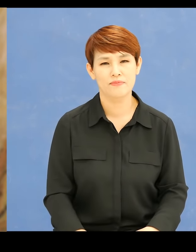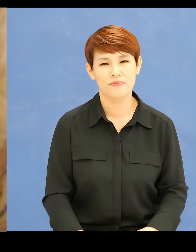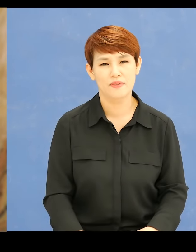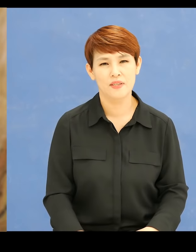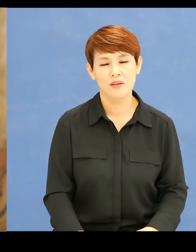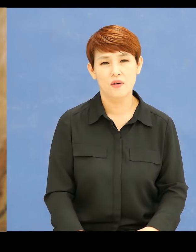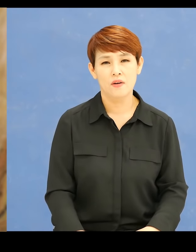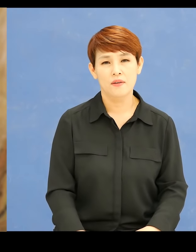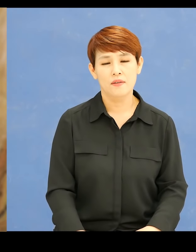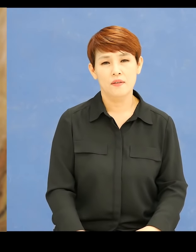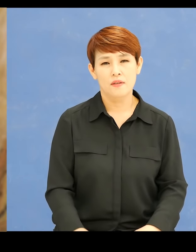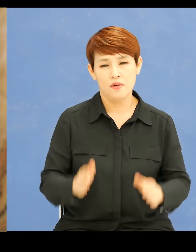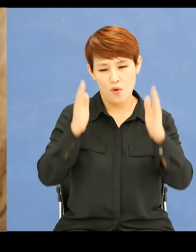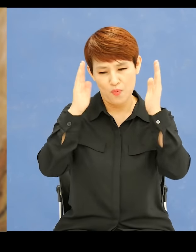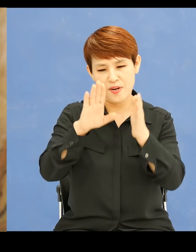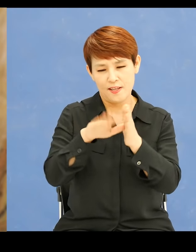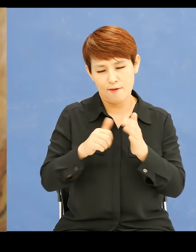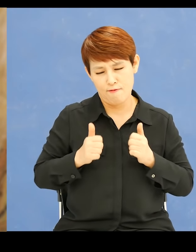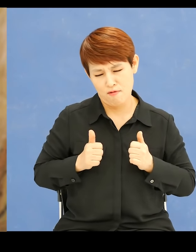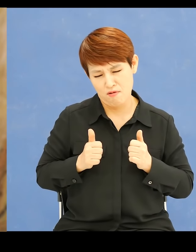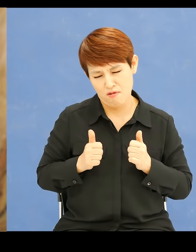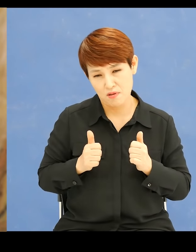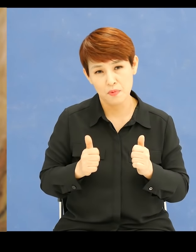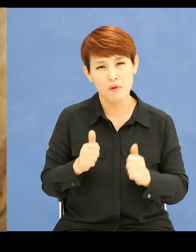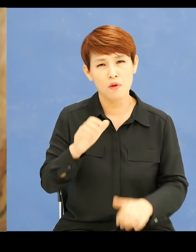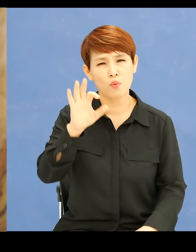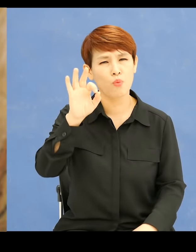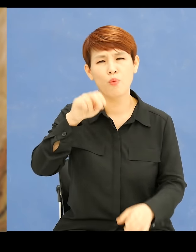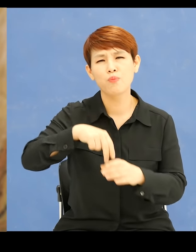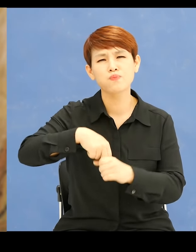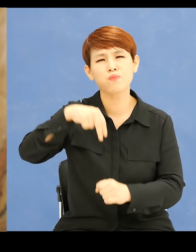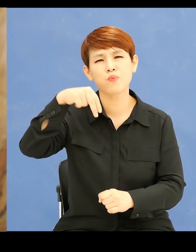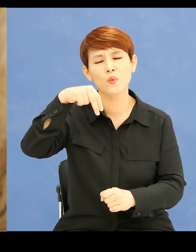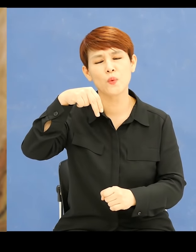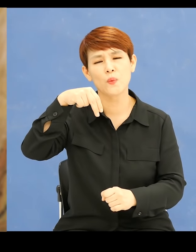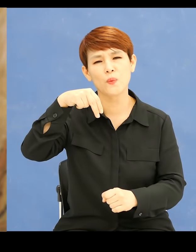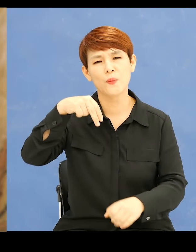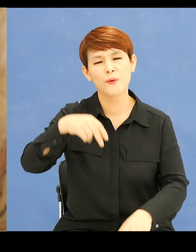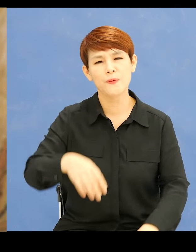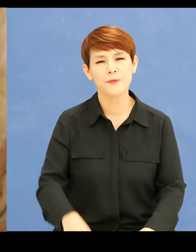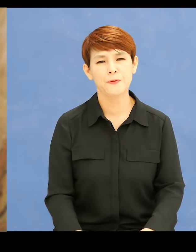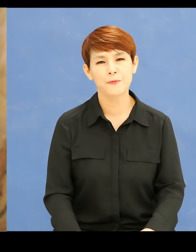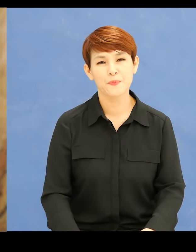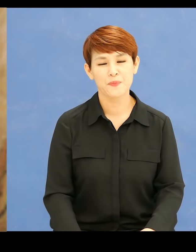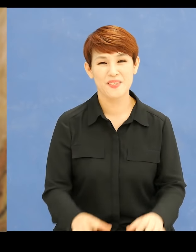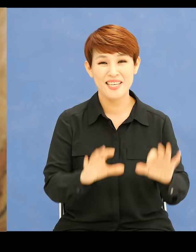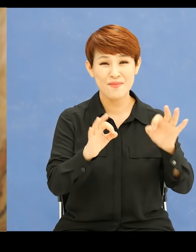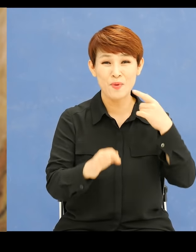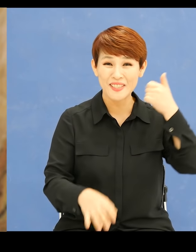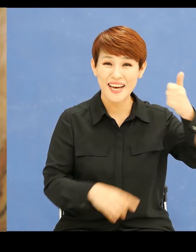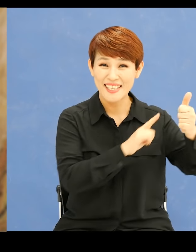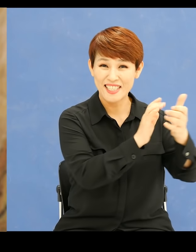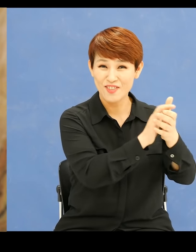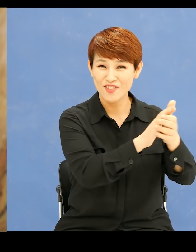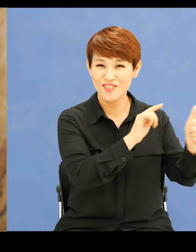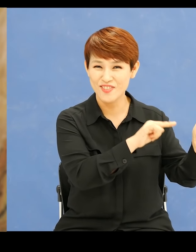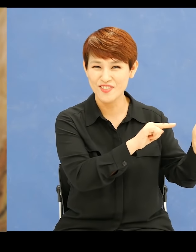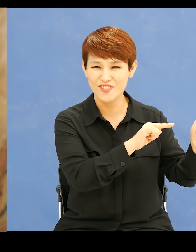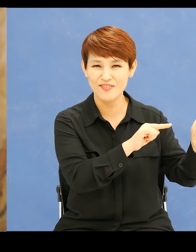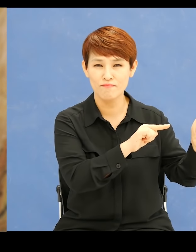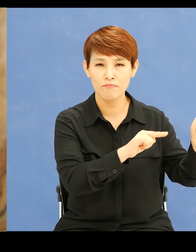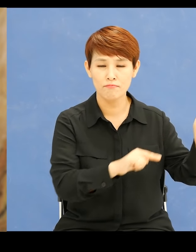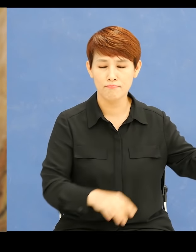그래서 한 번은 그렇게 공부하면서 열심히 하는데 정말 돈이 다 떨어진 거예요. 예. 근데 우연치 않게 그 친구 김관성